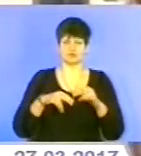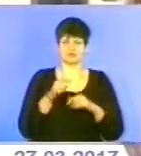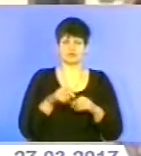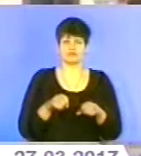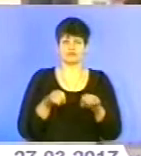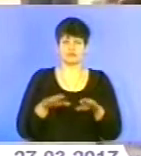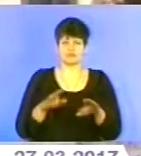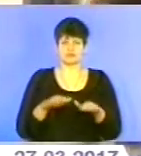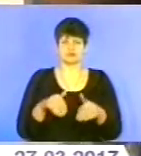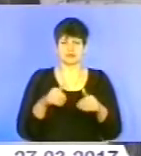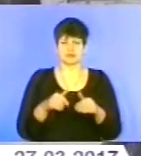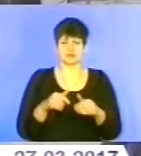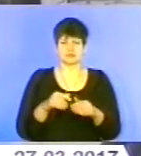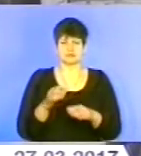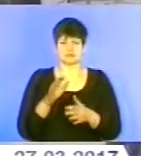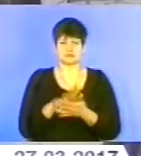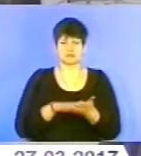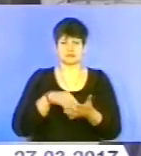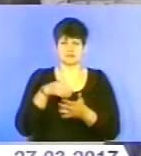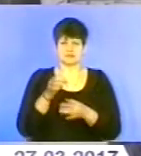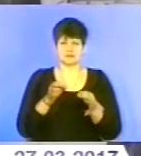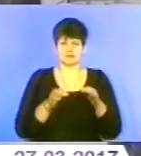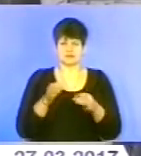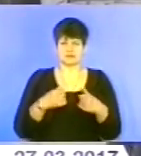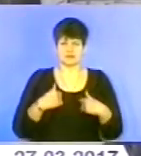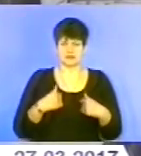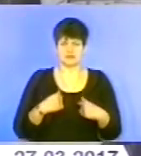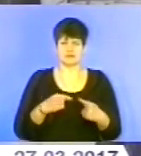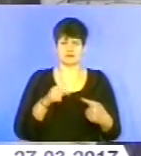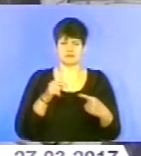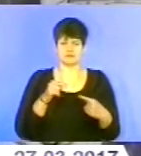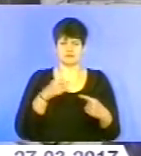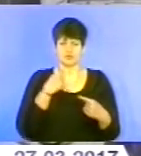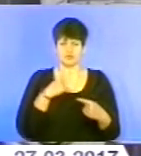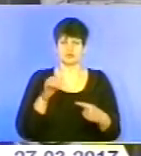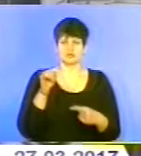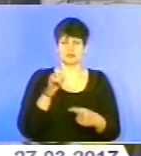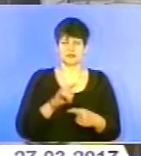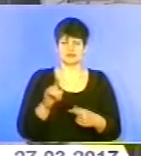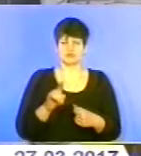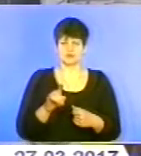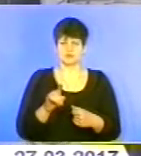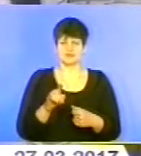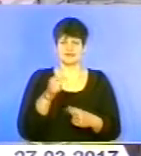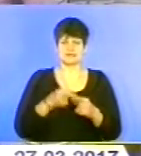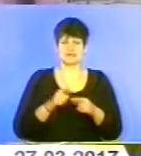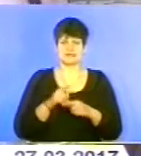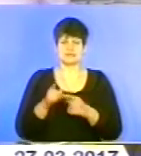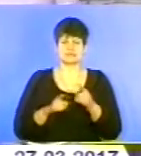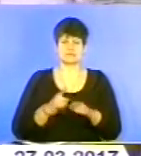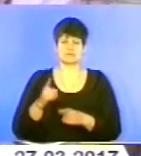вирішили подати позов до суду. Я однозначно, беззаперечно говорю про те, що такі зміни,